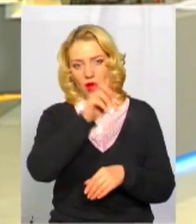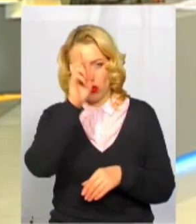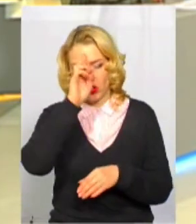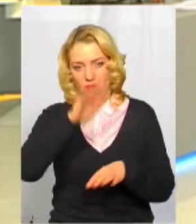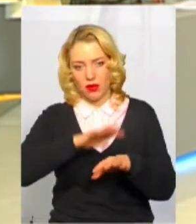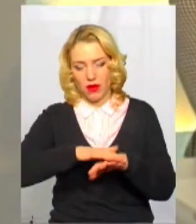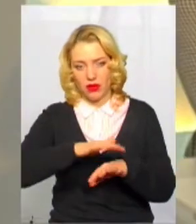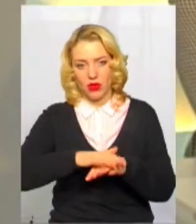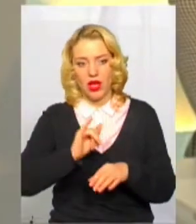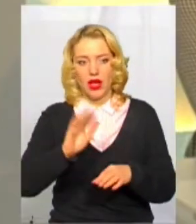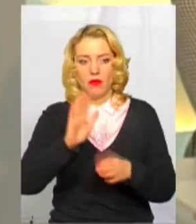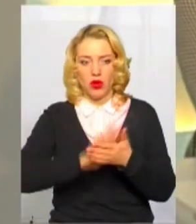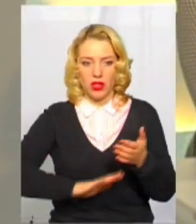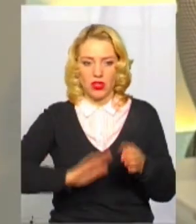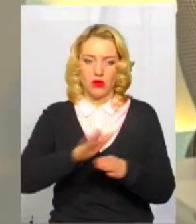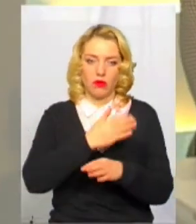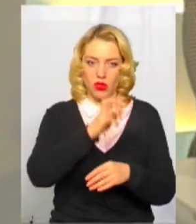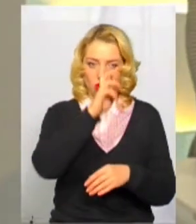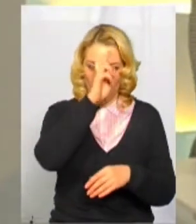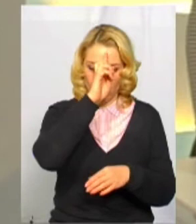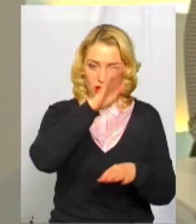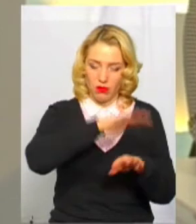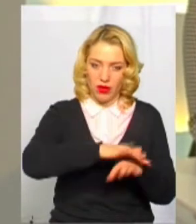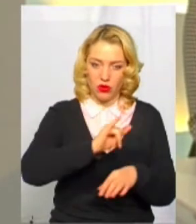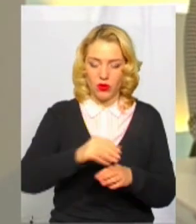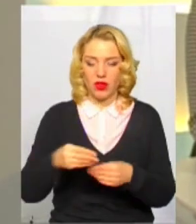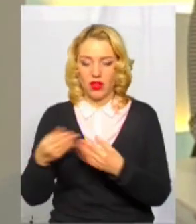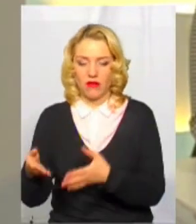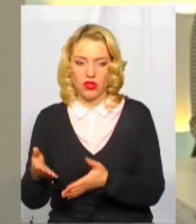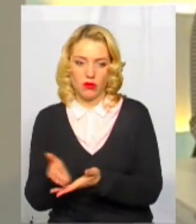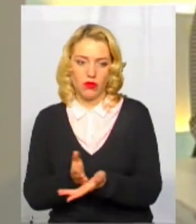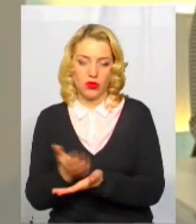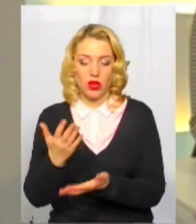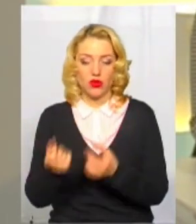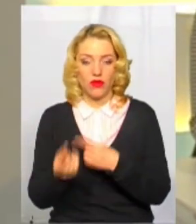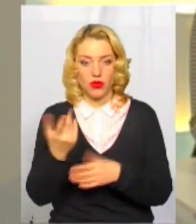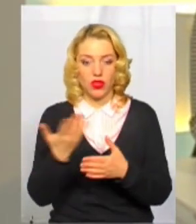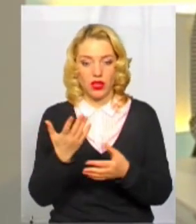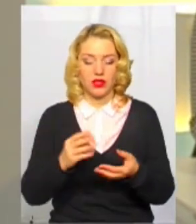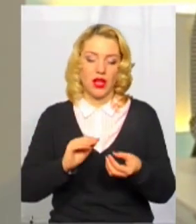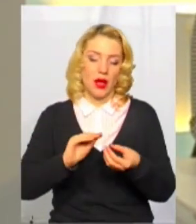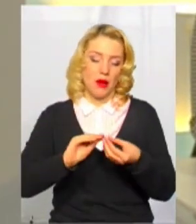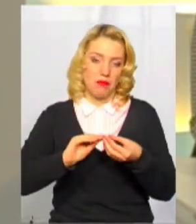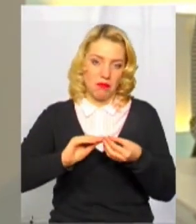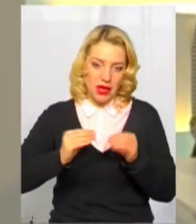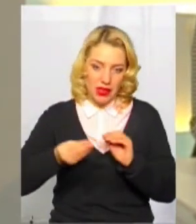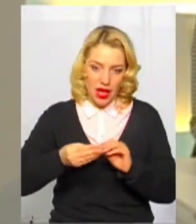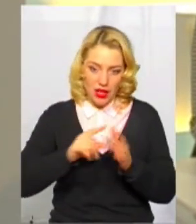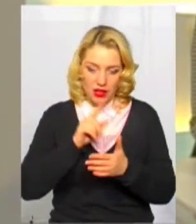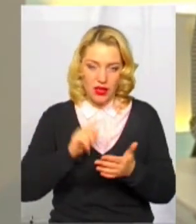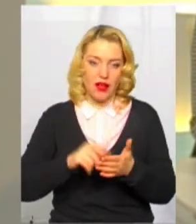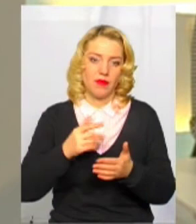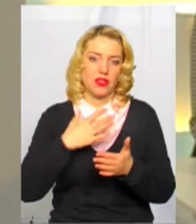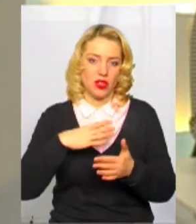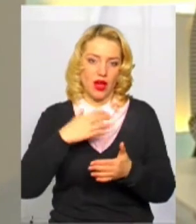між Ощадбанком і надавачем послуг. Якщо виникне якісь питання, чекаю вашого письмового повідомлення, розглянемо і окремо дамо